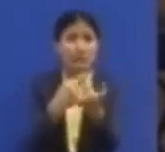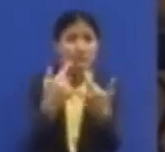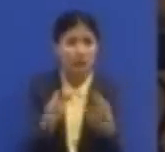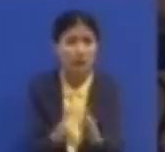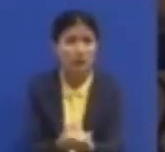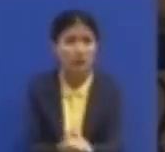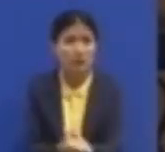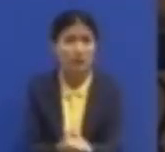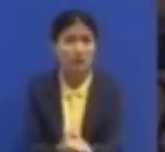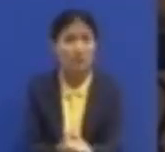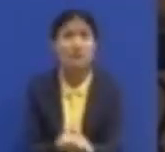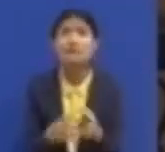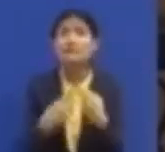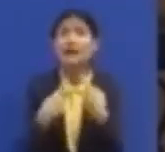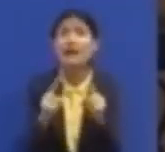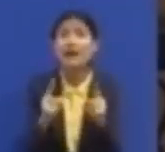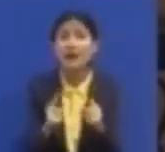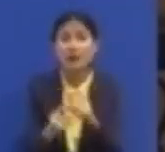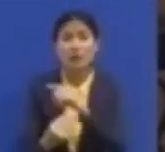โอกาส